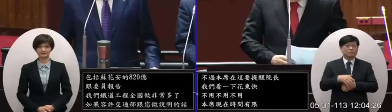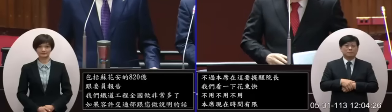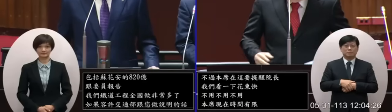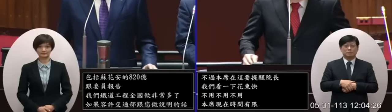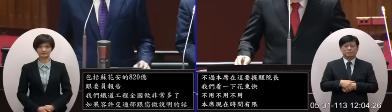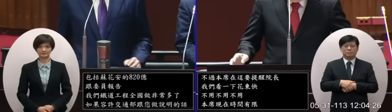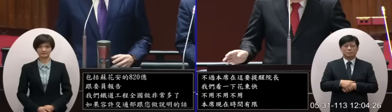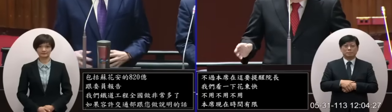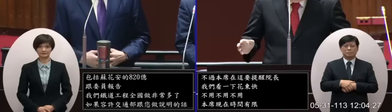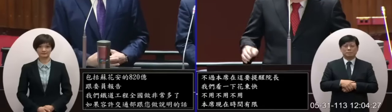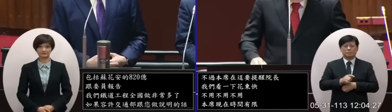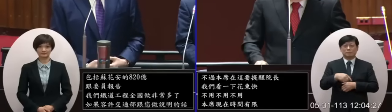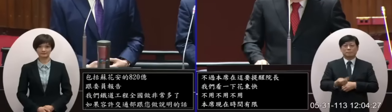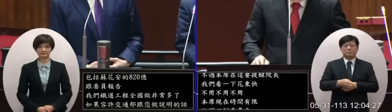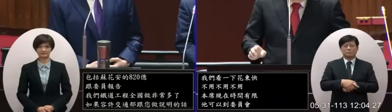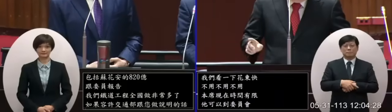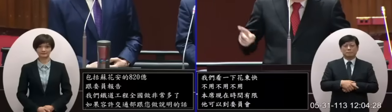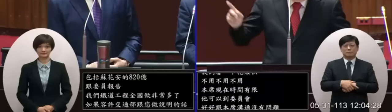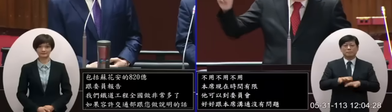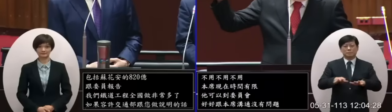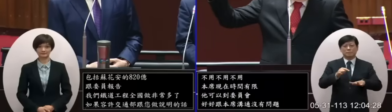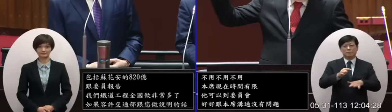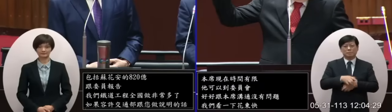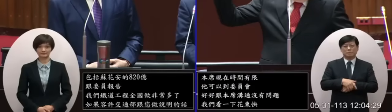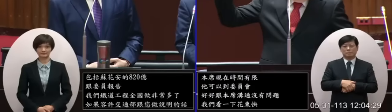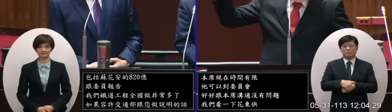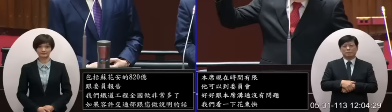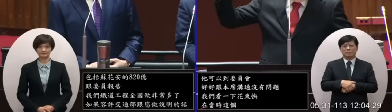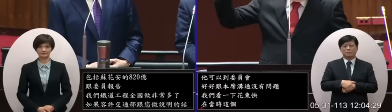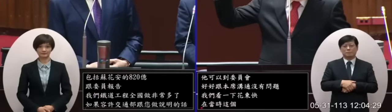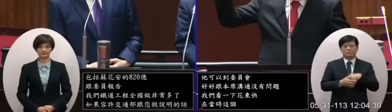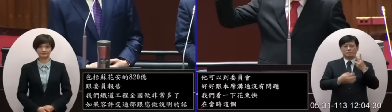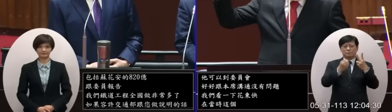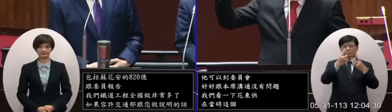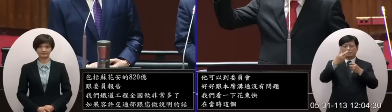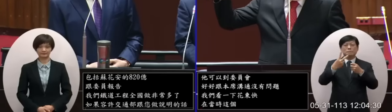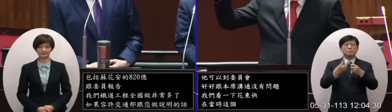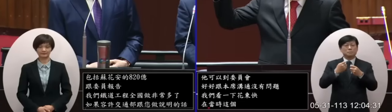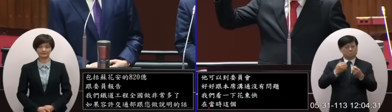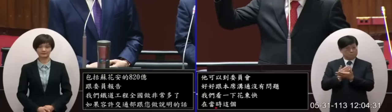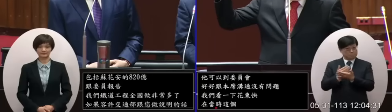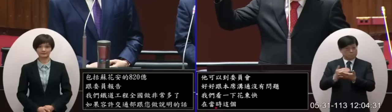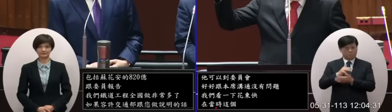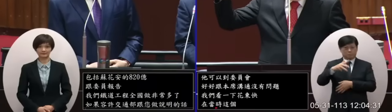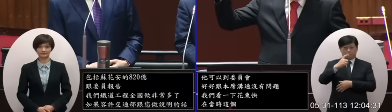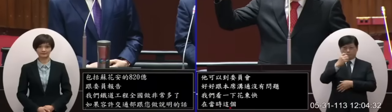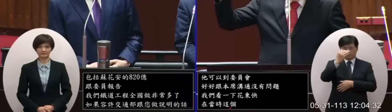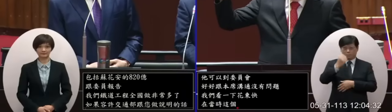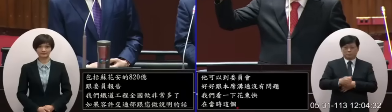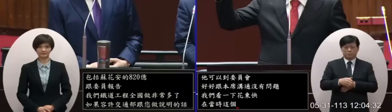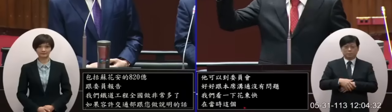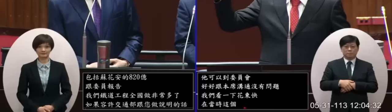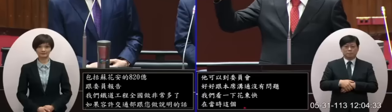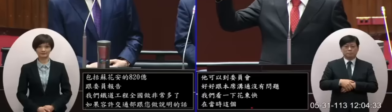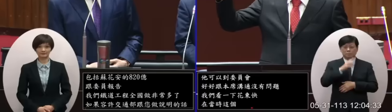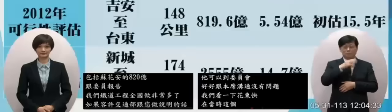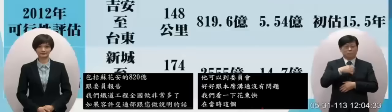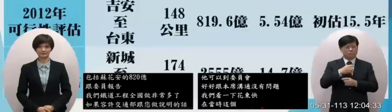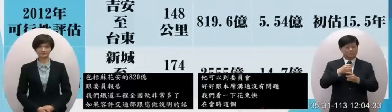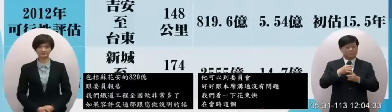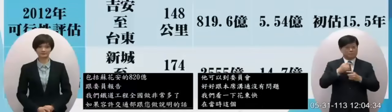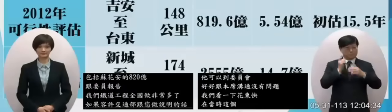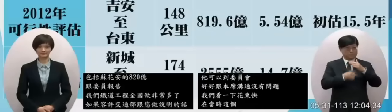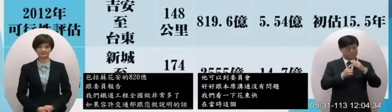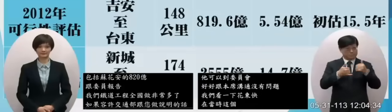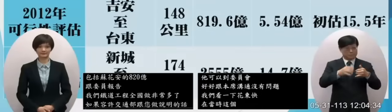个下一页，这一页2012年的评估819亿，花东块，